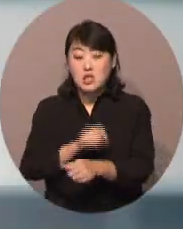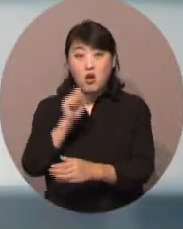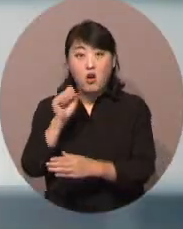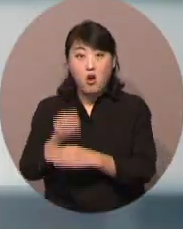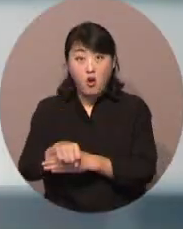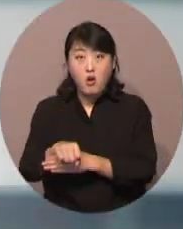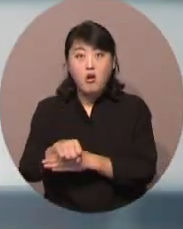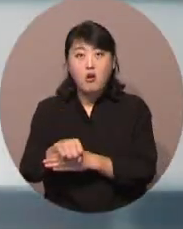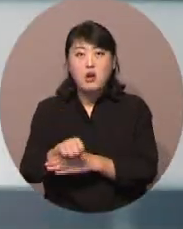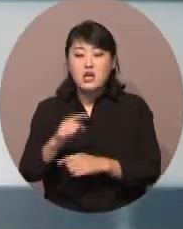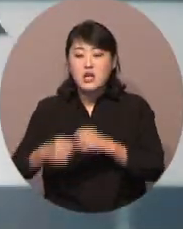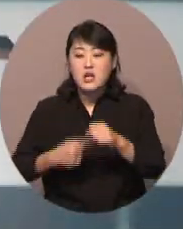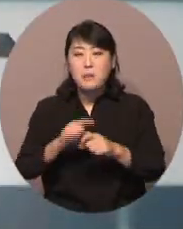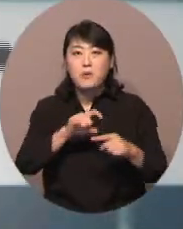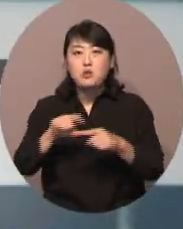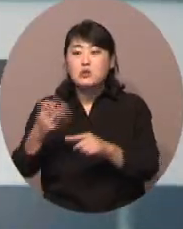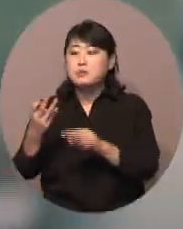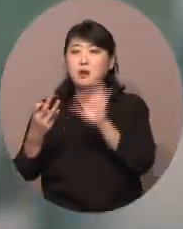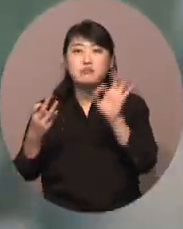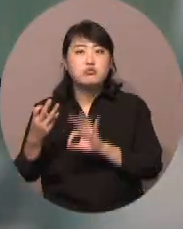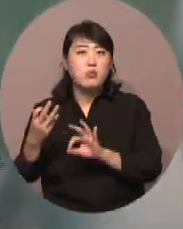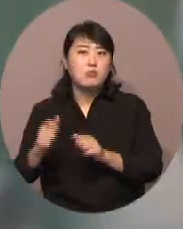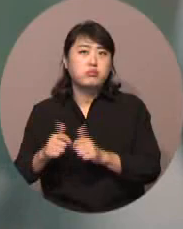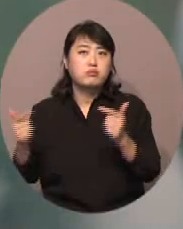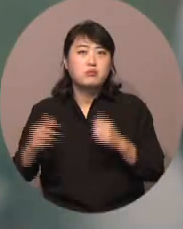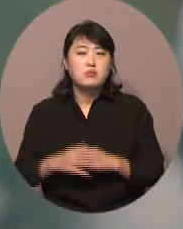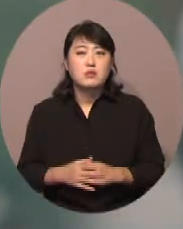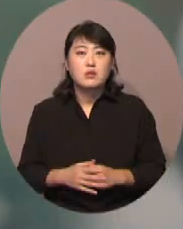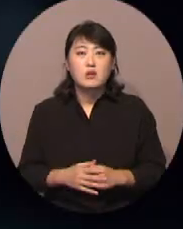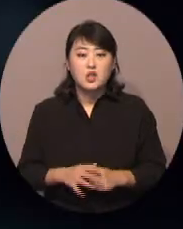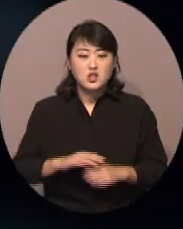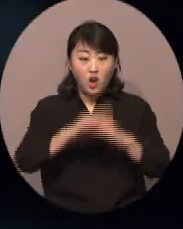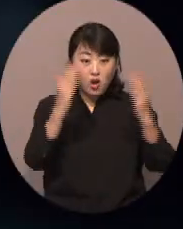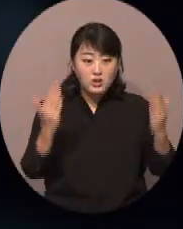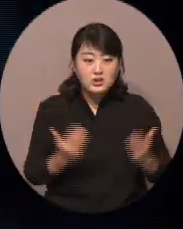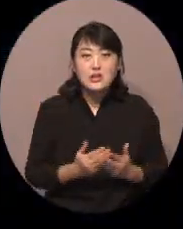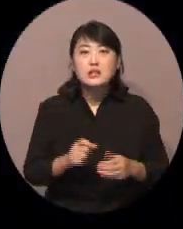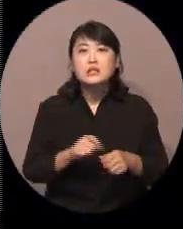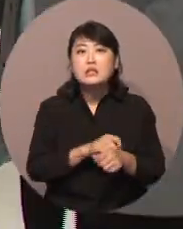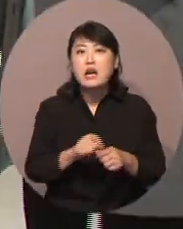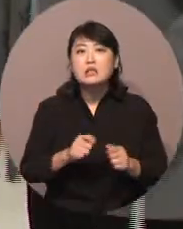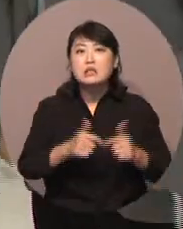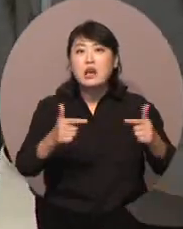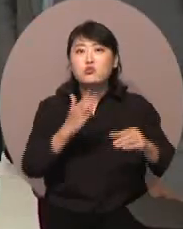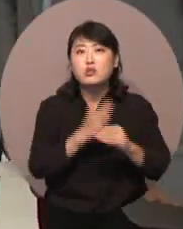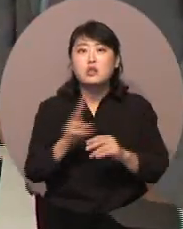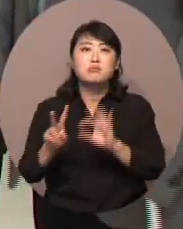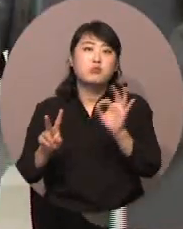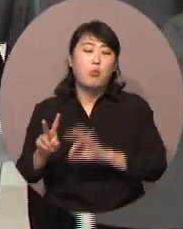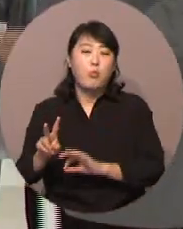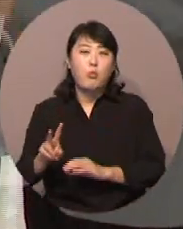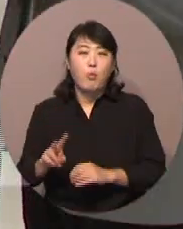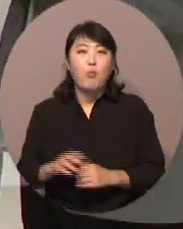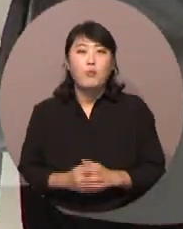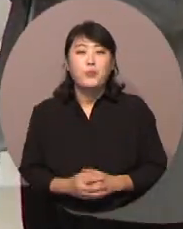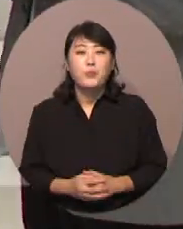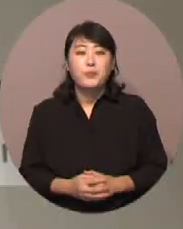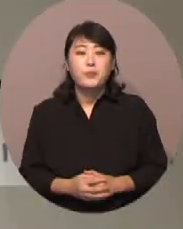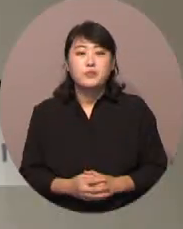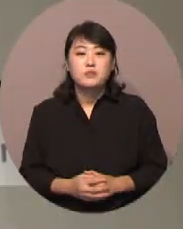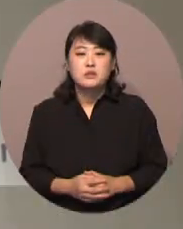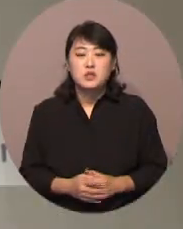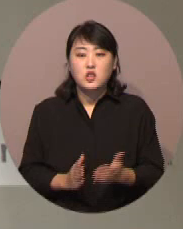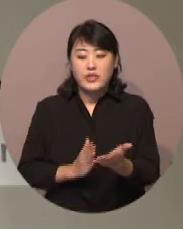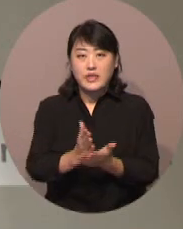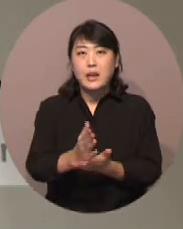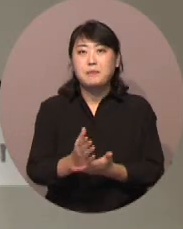연평균 133% 증가해 전체 특허 증가율 2% 압도합니다 특허청이 2차전지 특허 심사를